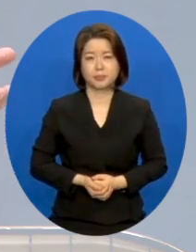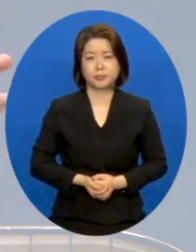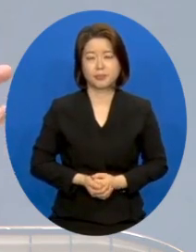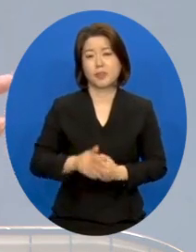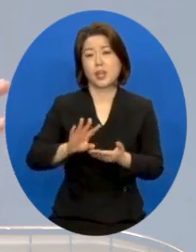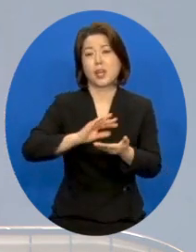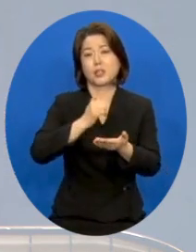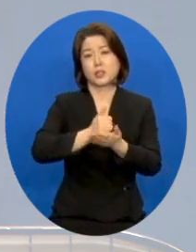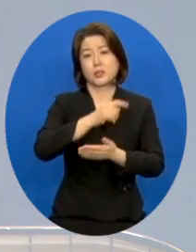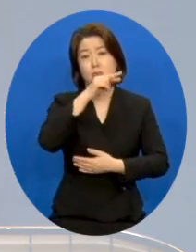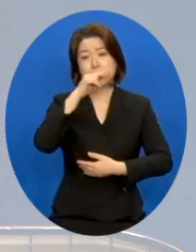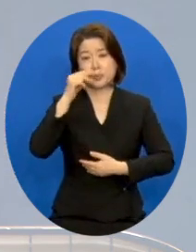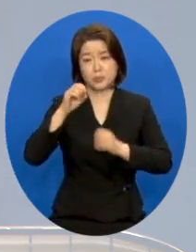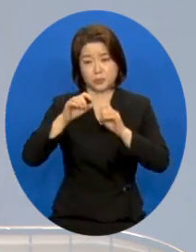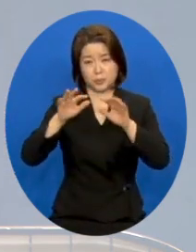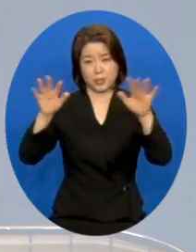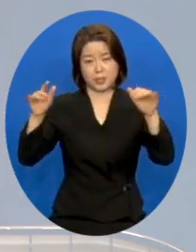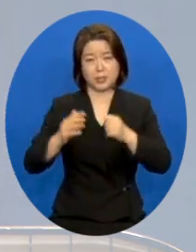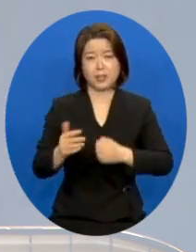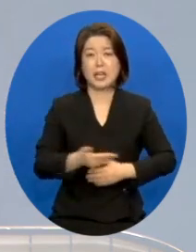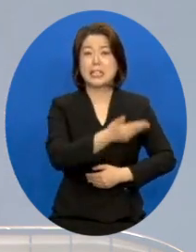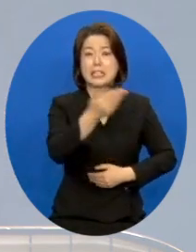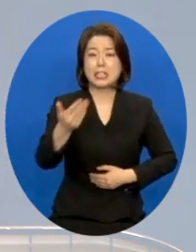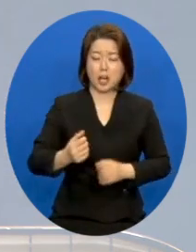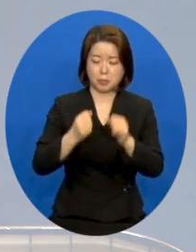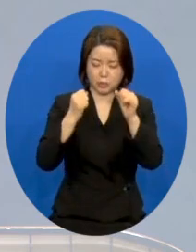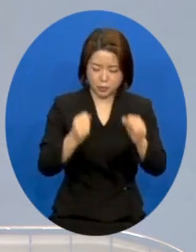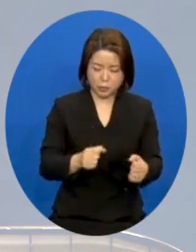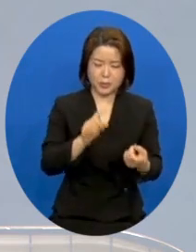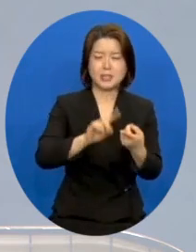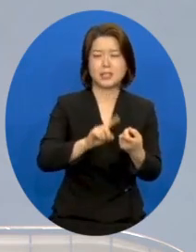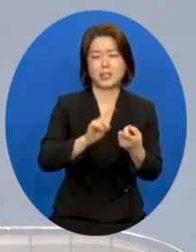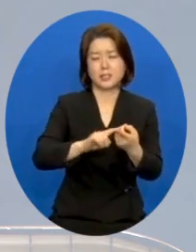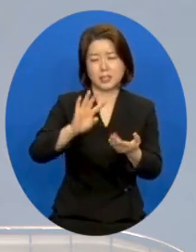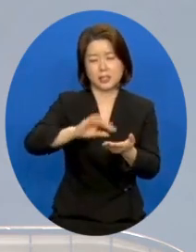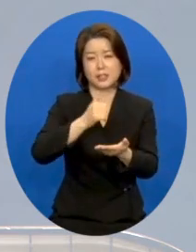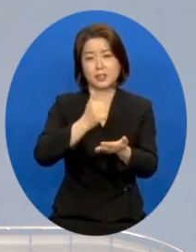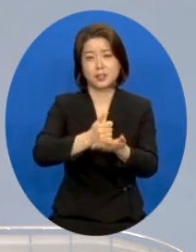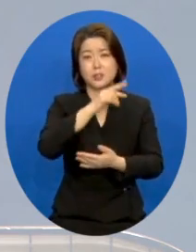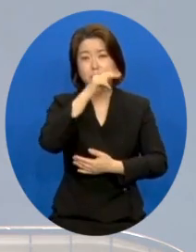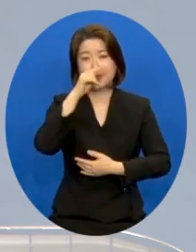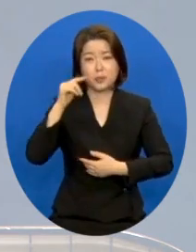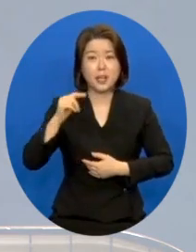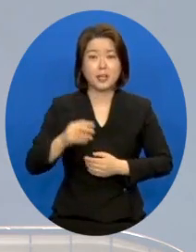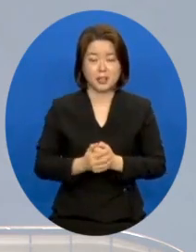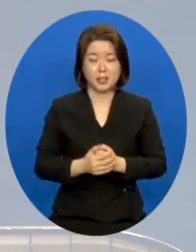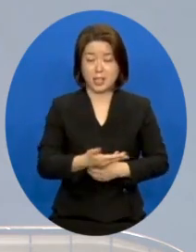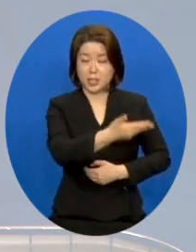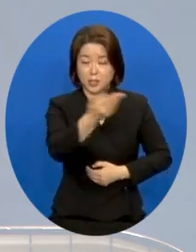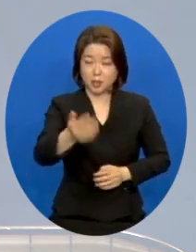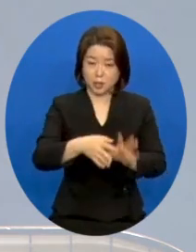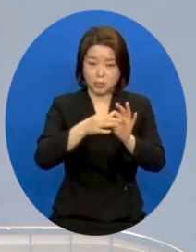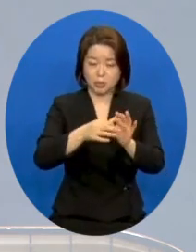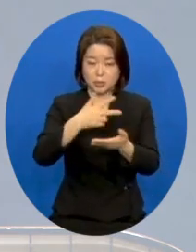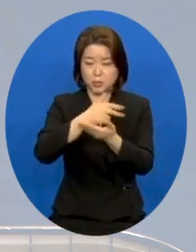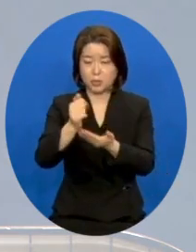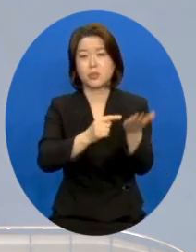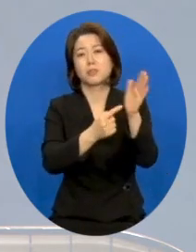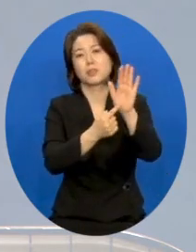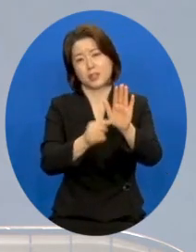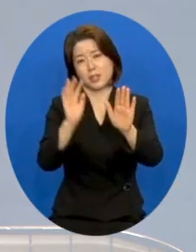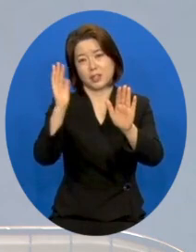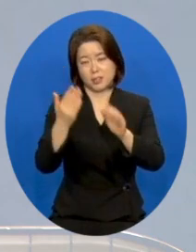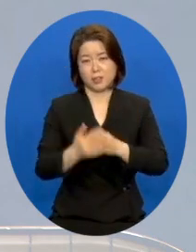그리스도의 향기입니다 여러분은 여러분 존재 자체가 그리스도의 향기 에요 여러분을 통해서 주님이 들어 나요